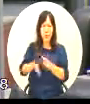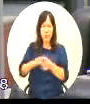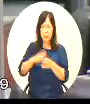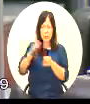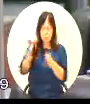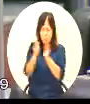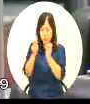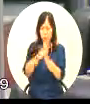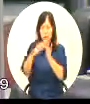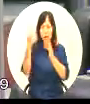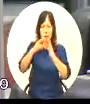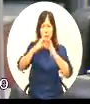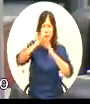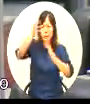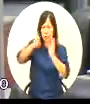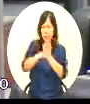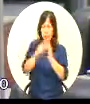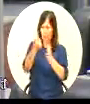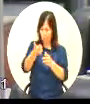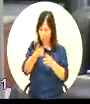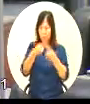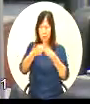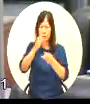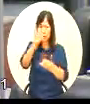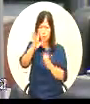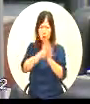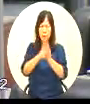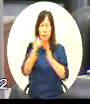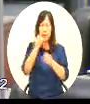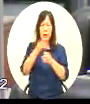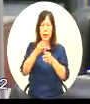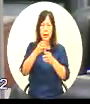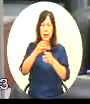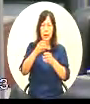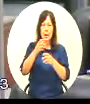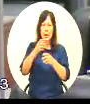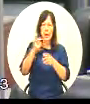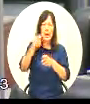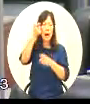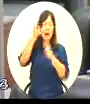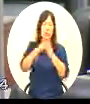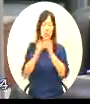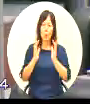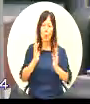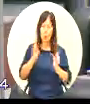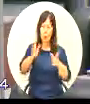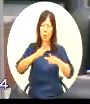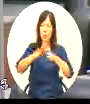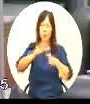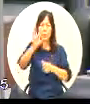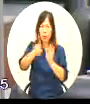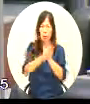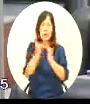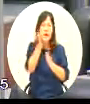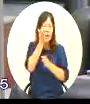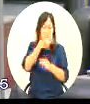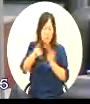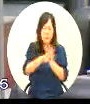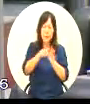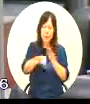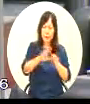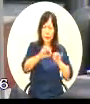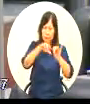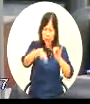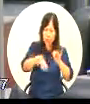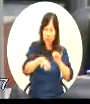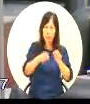市长很好的一个政绩，就是我们阿公殿森林公园。好，甚至我们在冈山小冈山地区还有